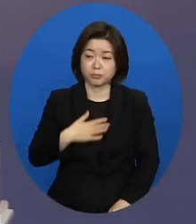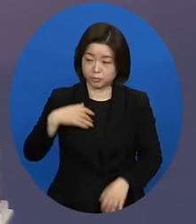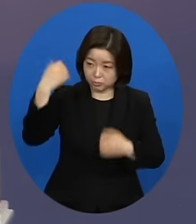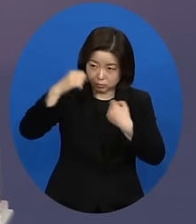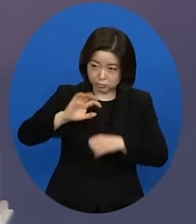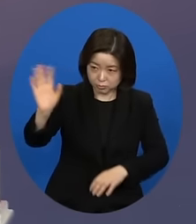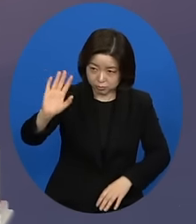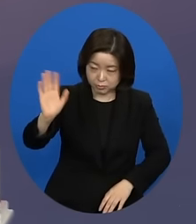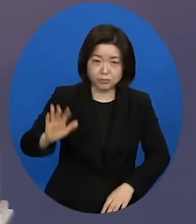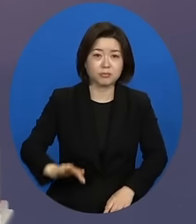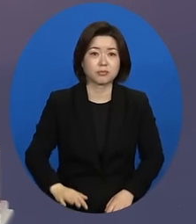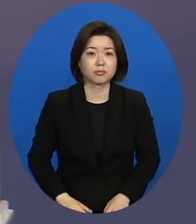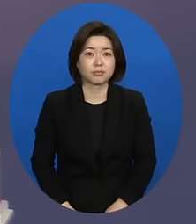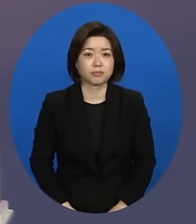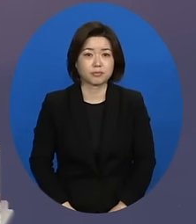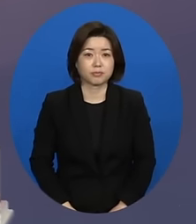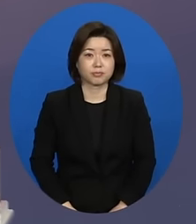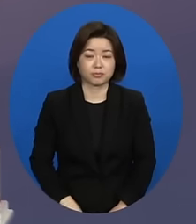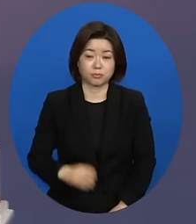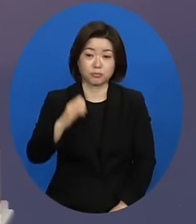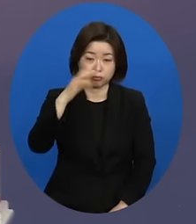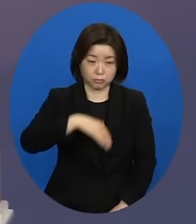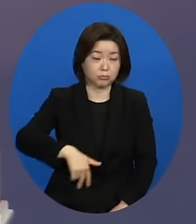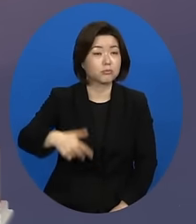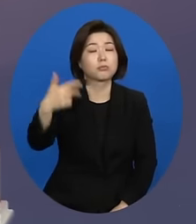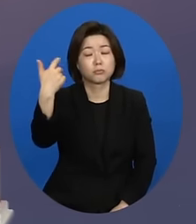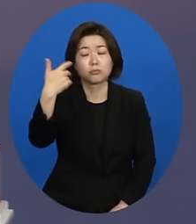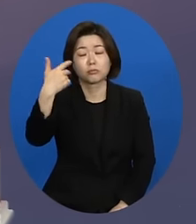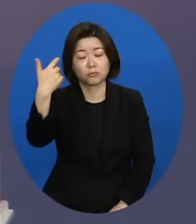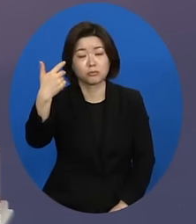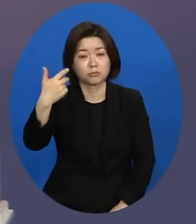됩니다. 그냥 찍으라니까 그냥 찍는 거죠.